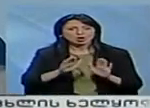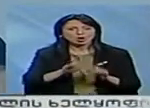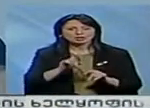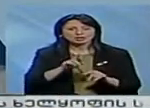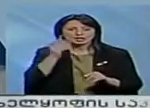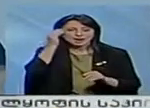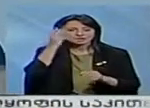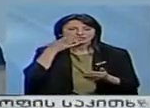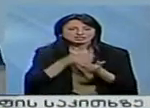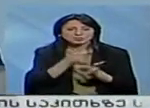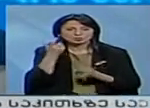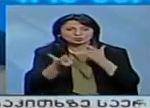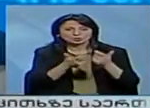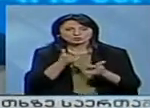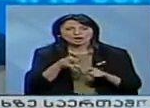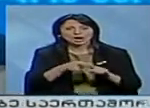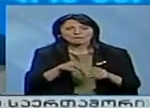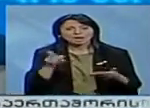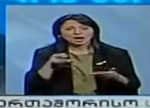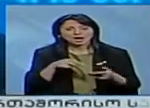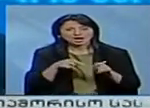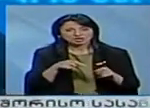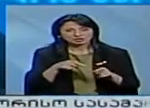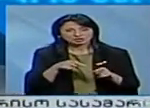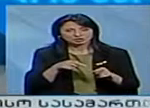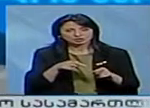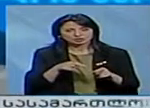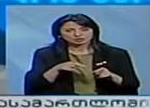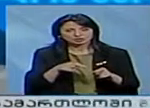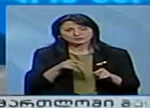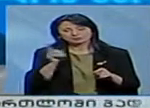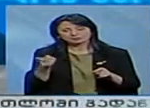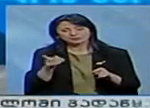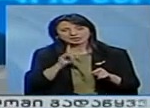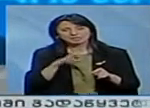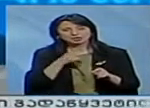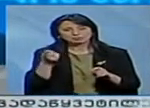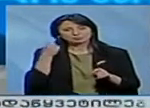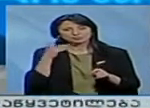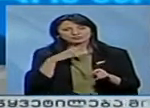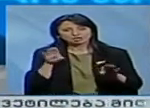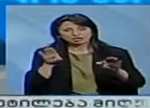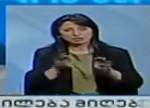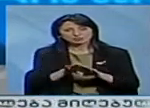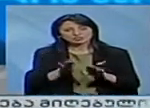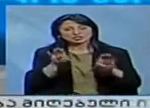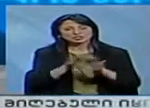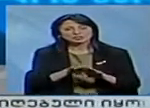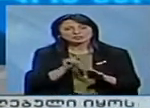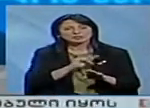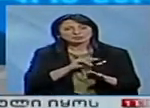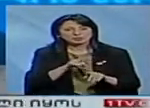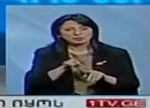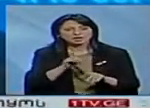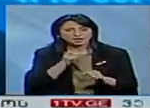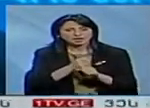სუბიექტური მოსაზრებებიდან გამომდინარე. Ამ ანგარიშთა და იმ გამარტებებს შორის რა შესაბამისობა იქნება, რომელსაც შესაბამის უწყებები გააკეთებენ,